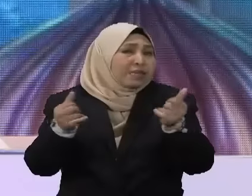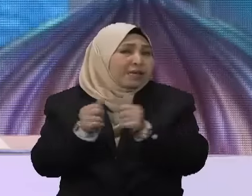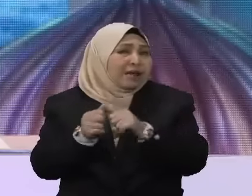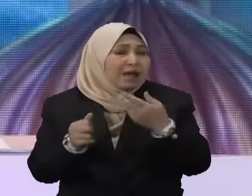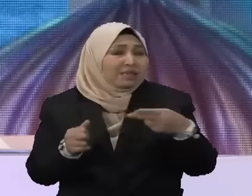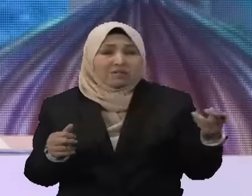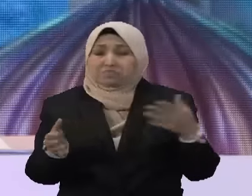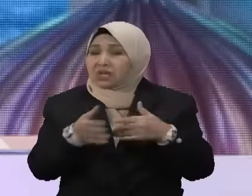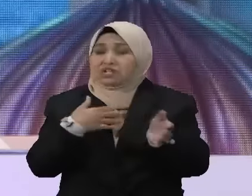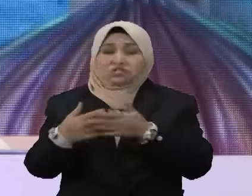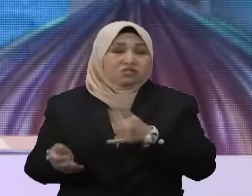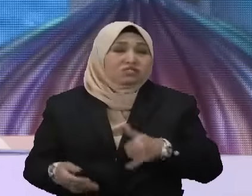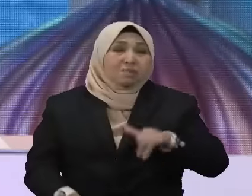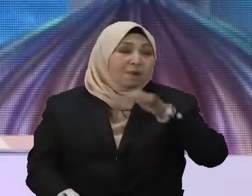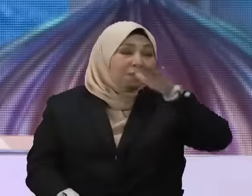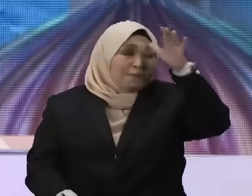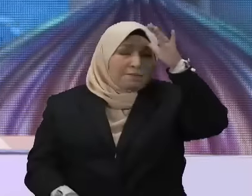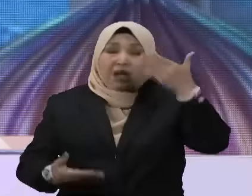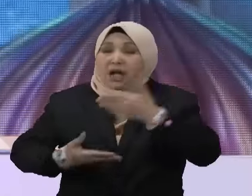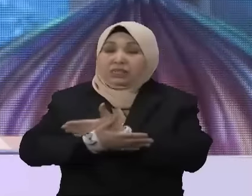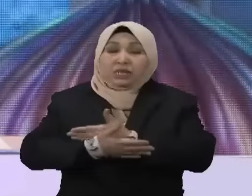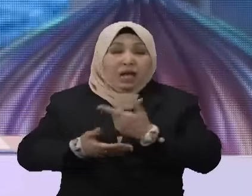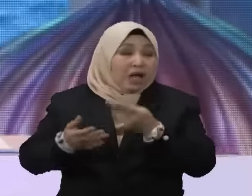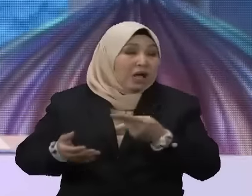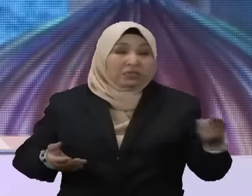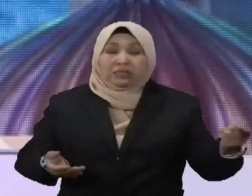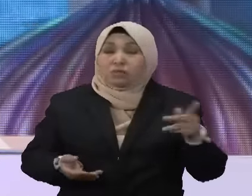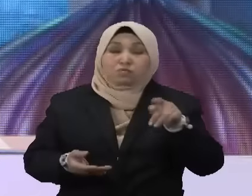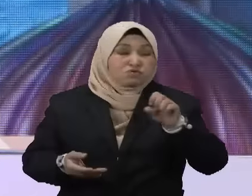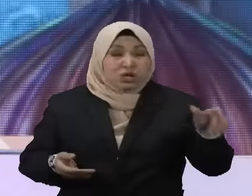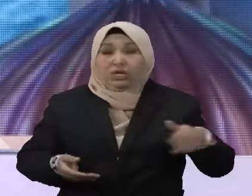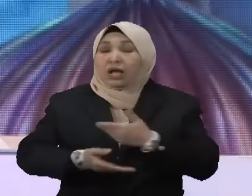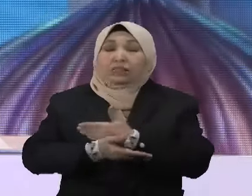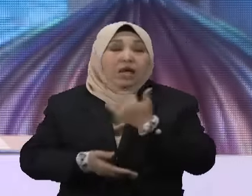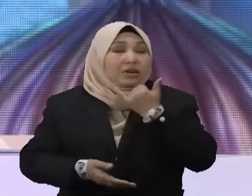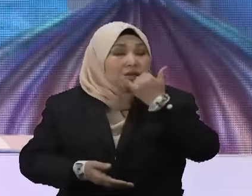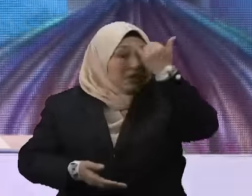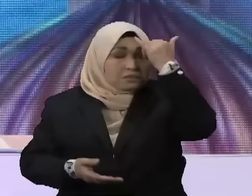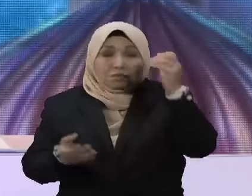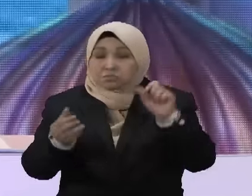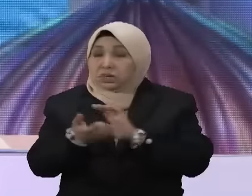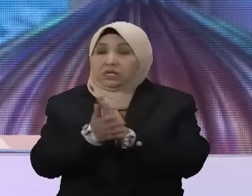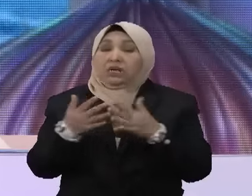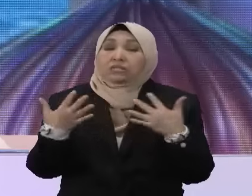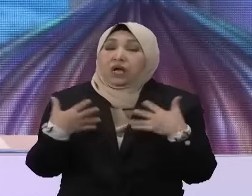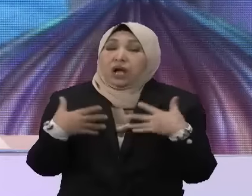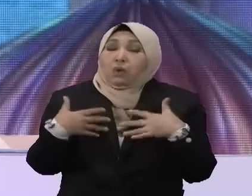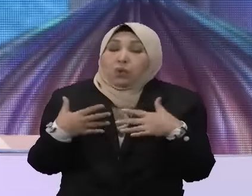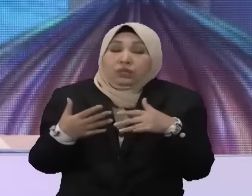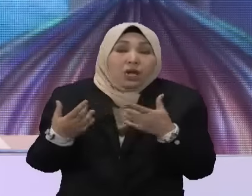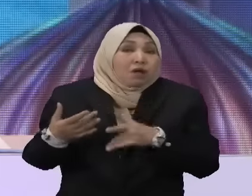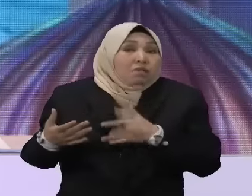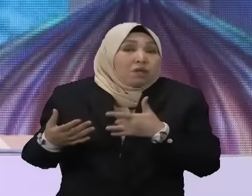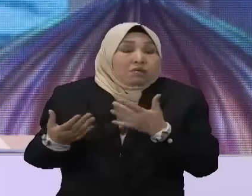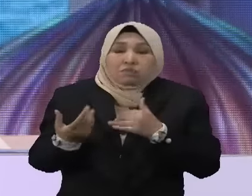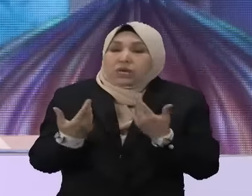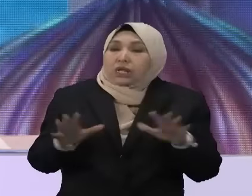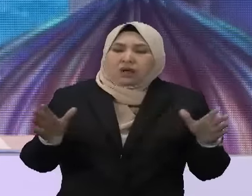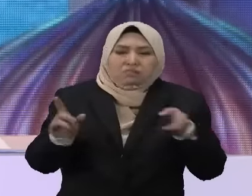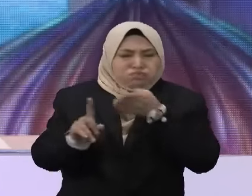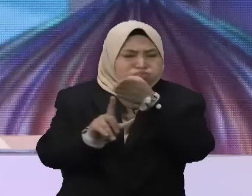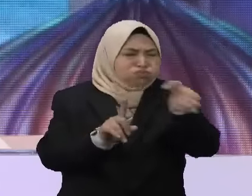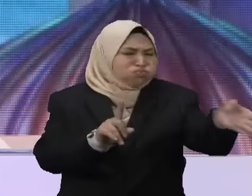kira anak ataupun ibu bapa, harta pusaka, harta peninggalan, harta anak yatim, boleh jadi sifat takut itu hilang dan na'uzubillah terpesong daripada jalan